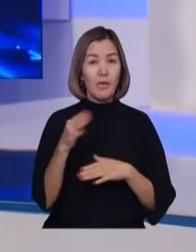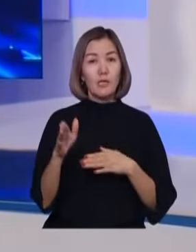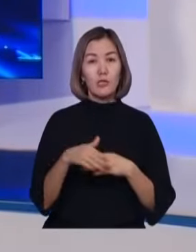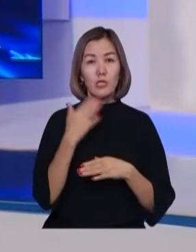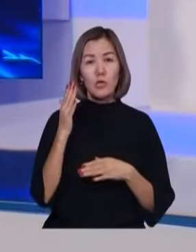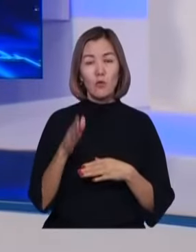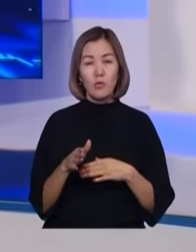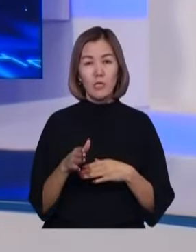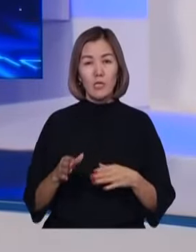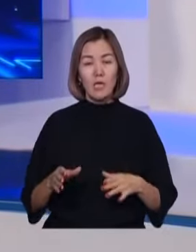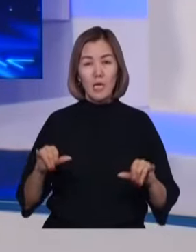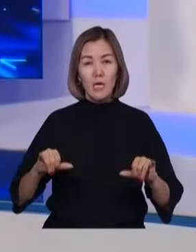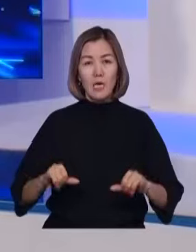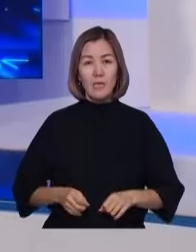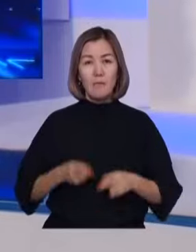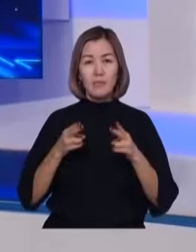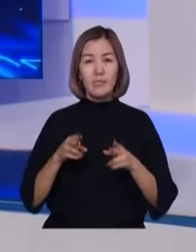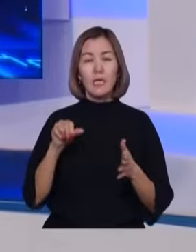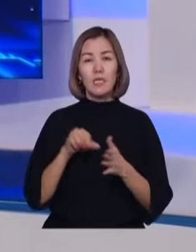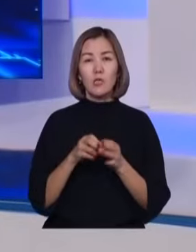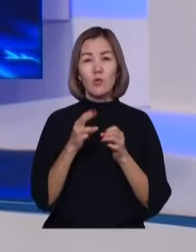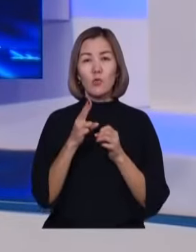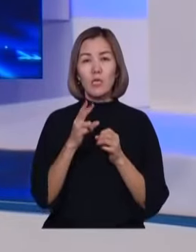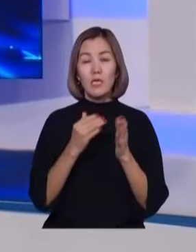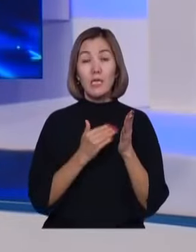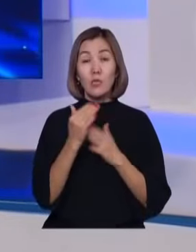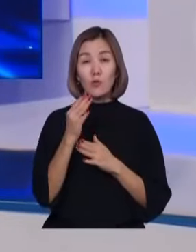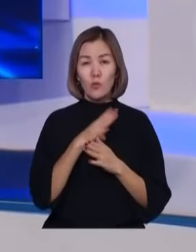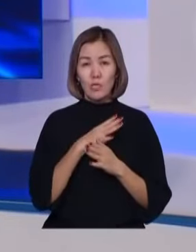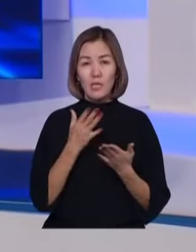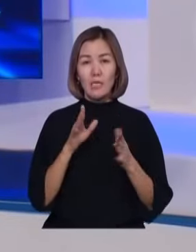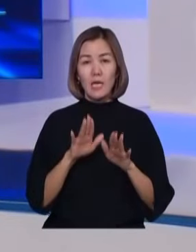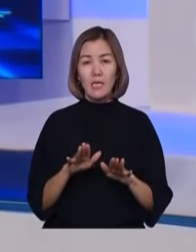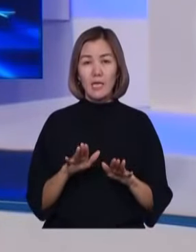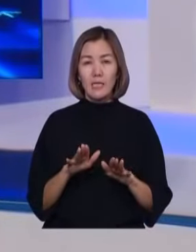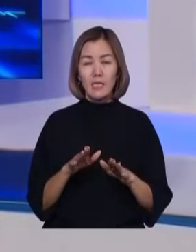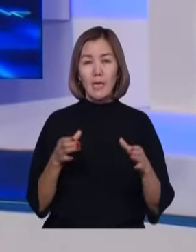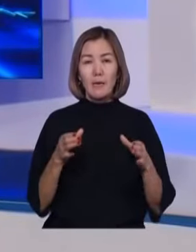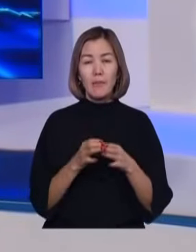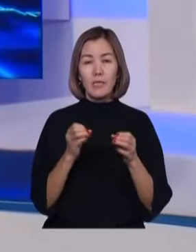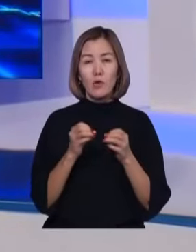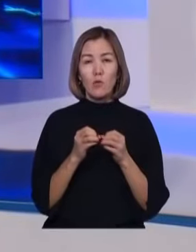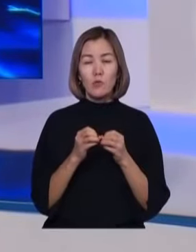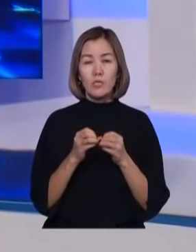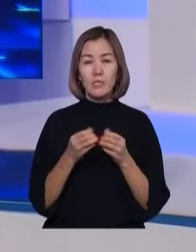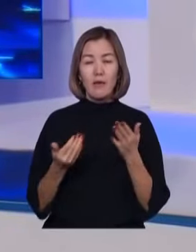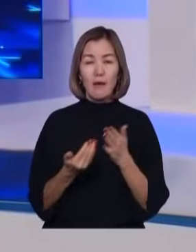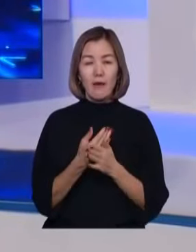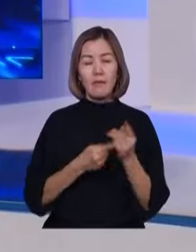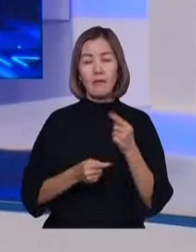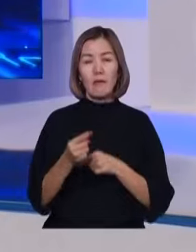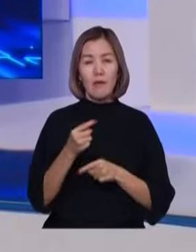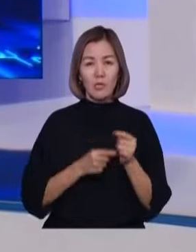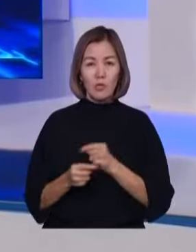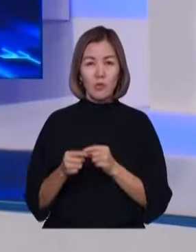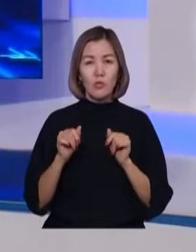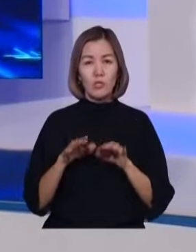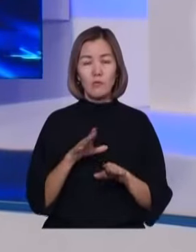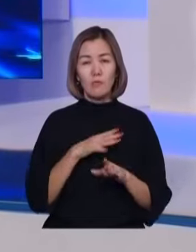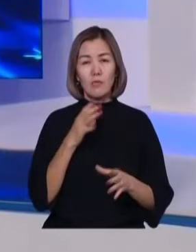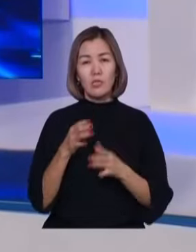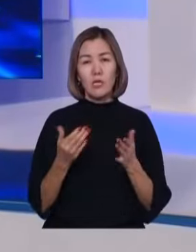Өткен жылы қылмысқа тарту жасы 12-ге дейін көтерілген, алайда аграрлық либералдық партия оны 10 жасқа қайтаруға шешім қабылдады. Өзге